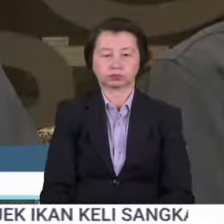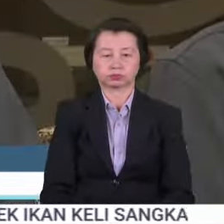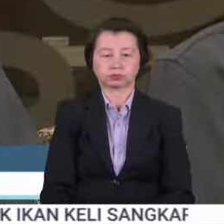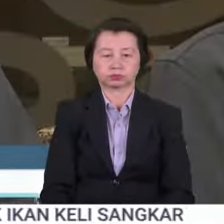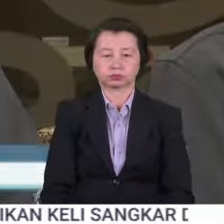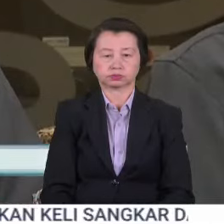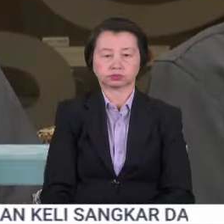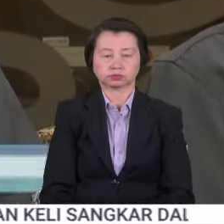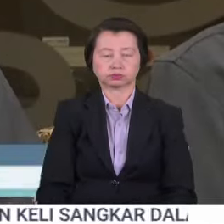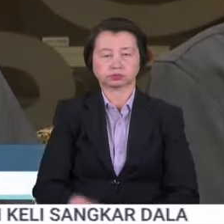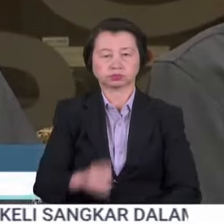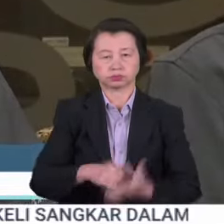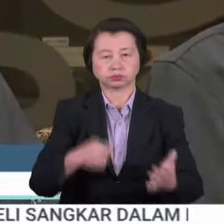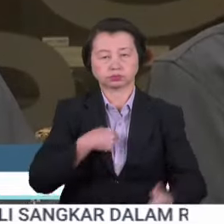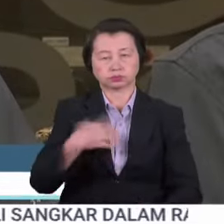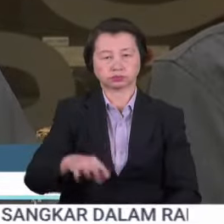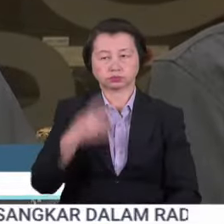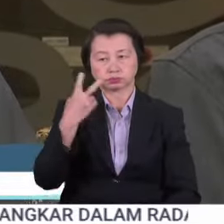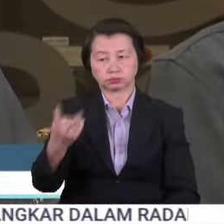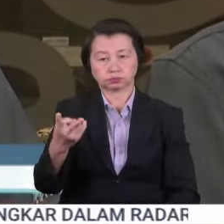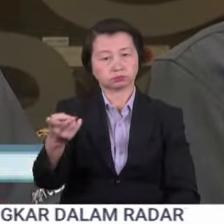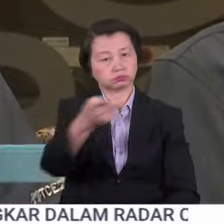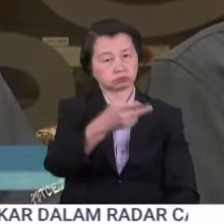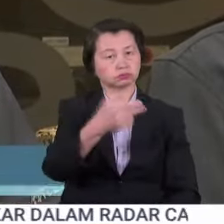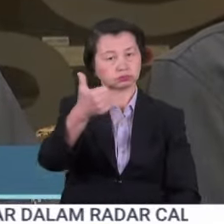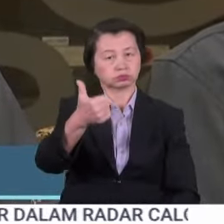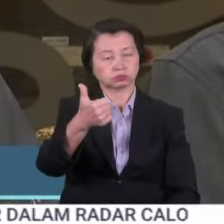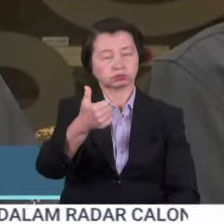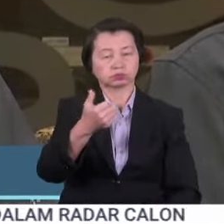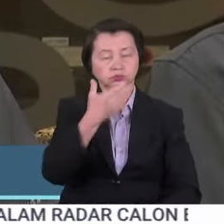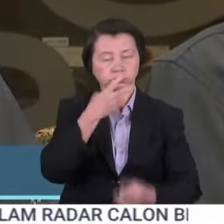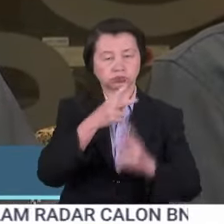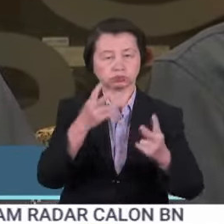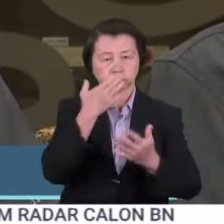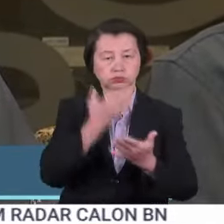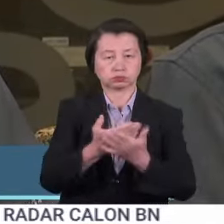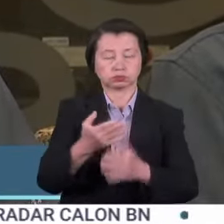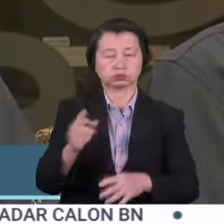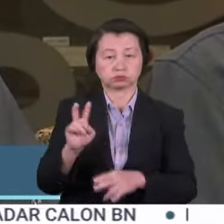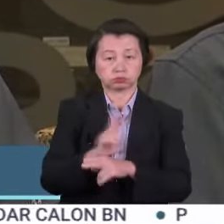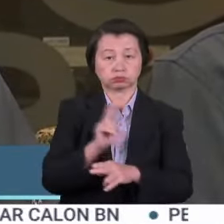But those I've seen, I think, is very useful. Well,